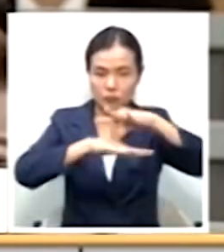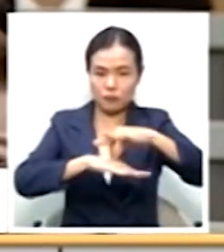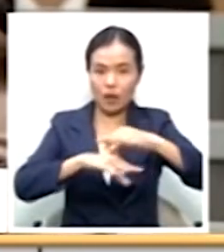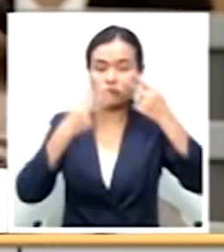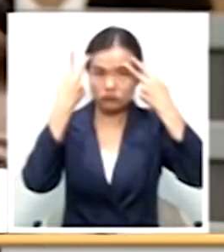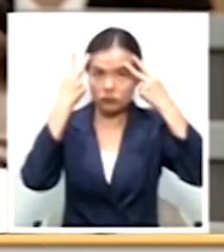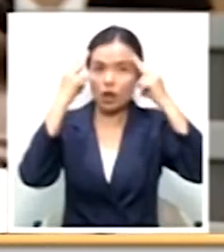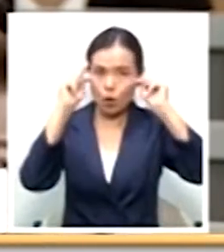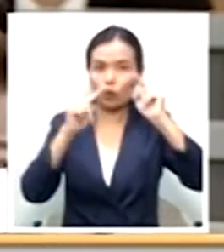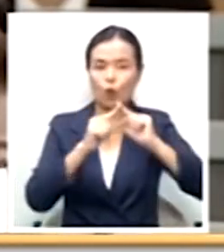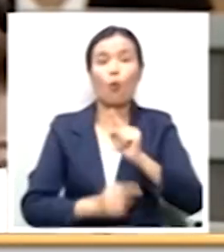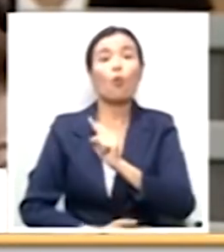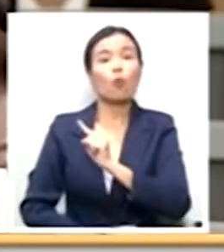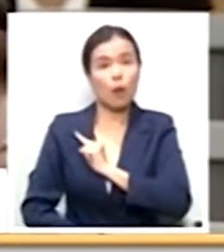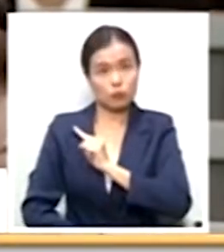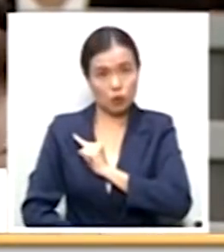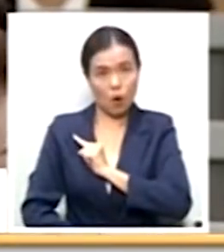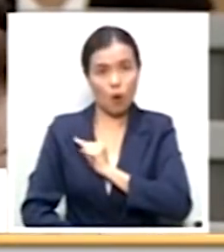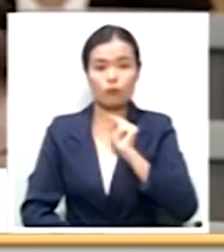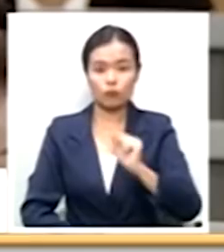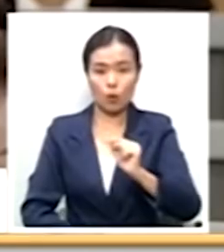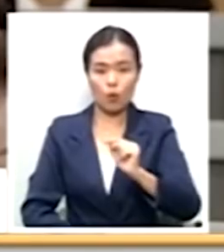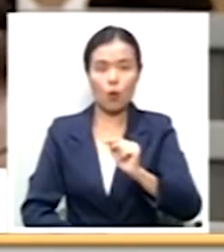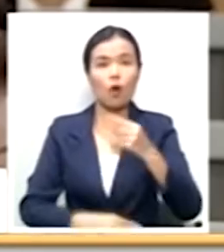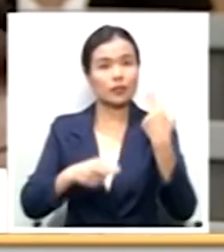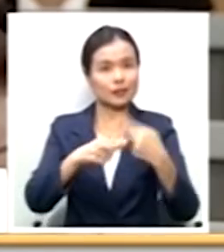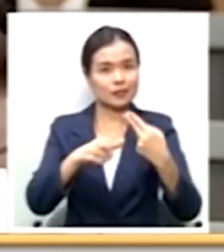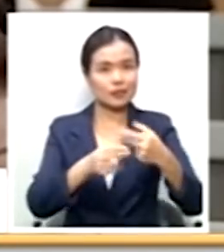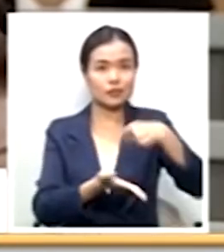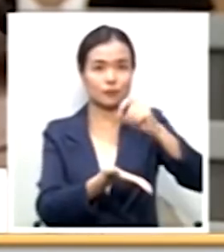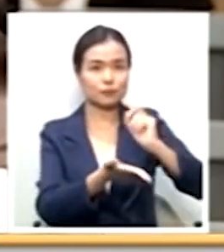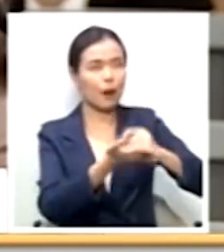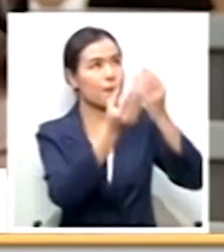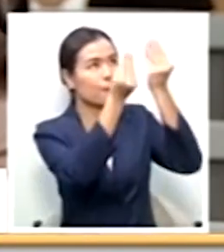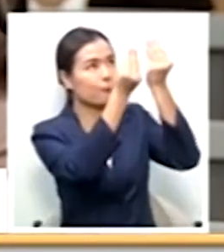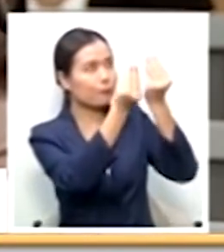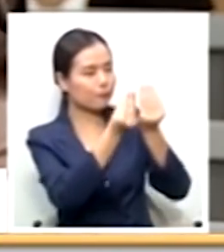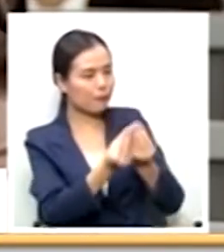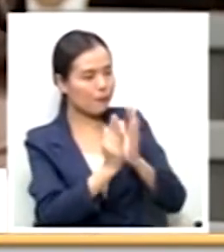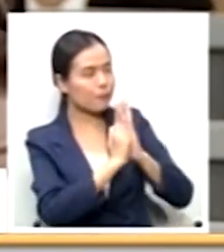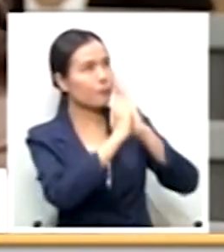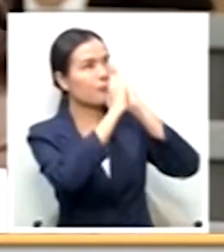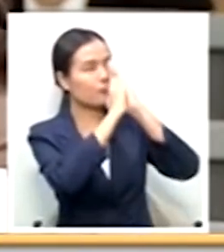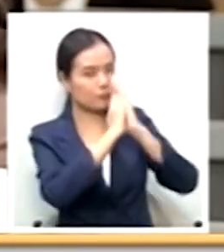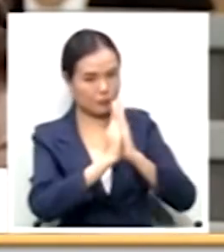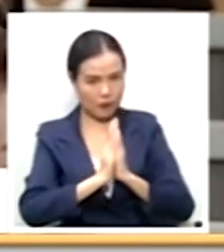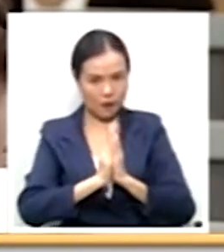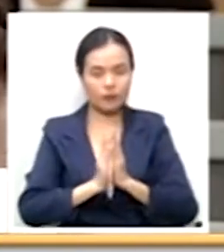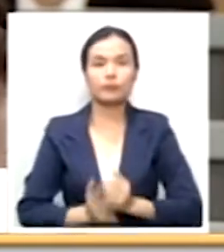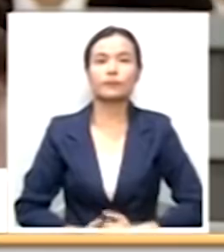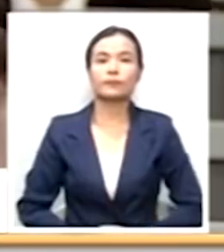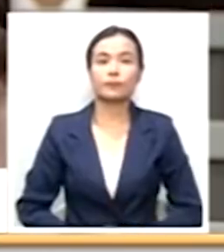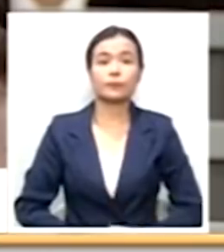ซึ่งต้องเป็นผู้รับผิดชอบในฐานะเป็นผู้ลงนามรับสนองพระบรมราชโองการท่านประธ